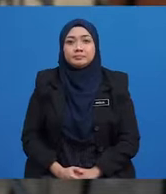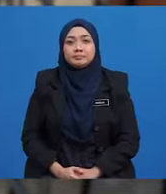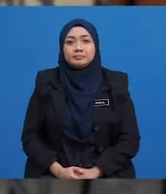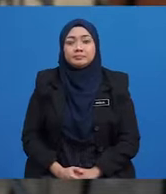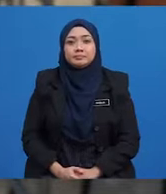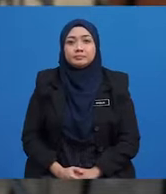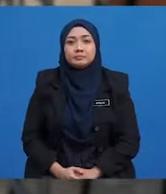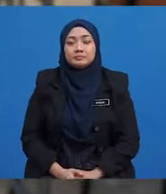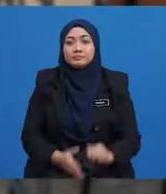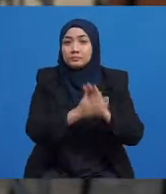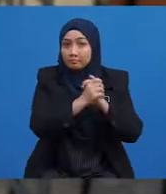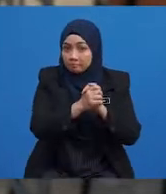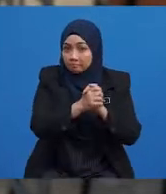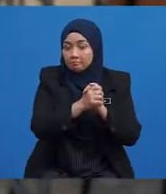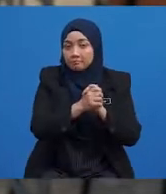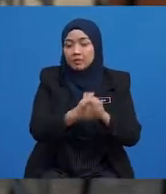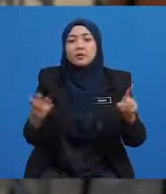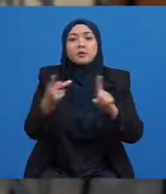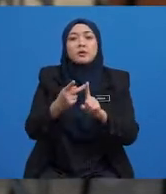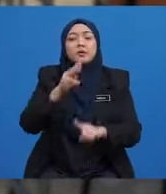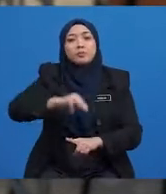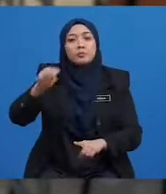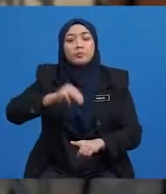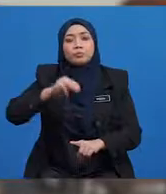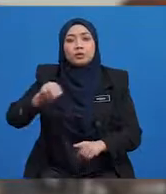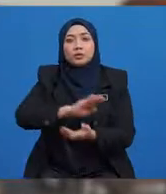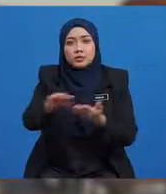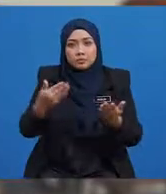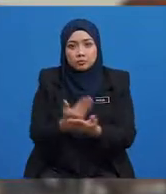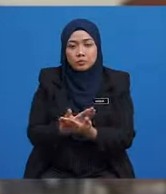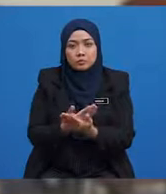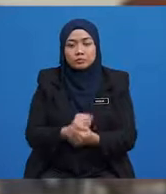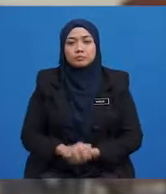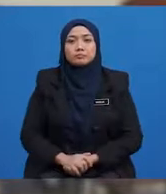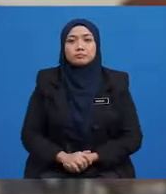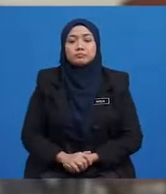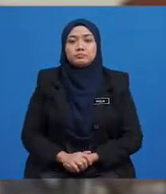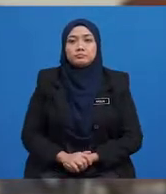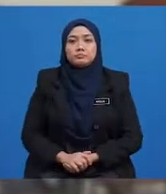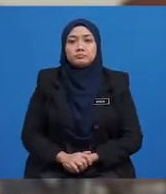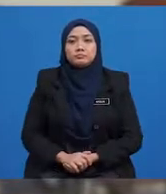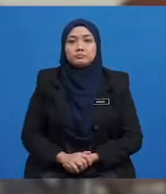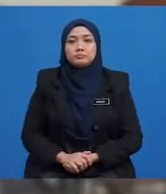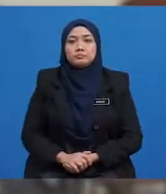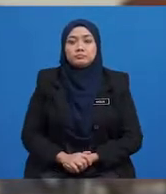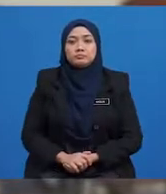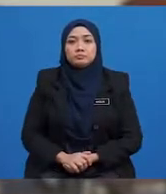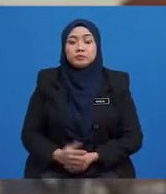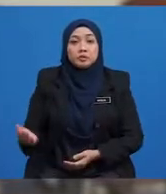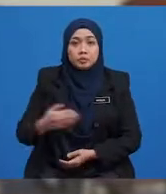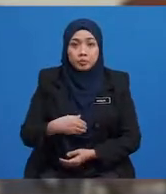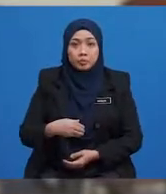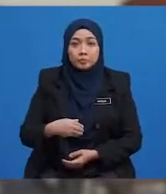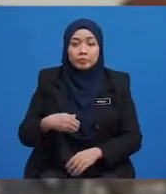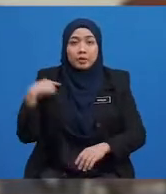Syabas kepada anda semua sebentar tadi dapat menjawab semua soalan. Baik murid-murid, mari kita bersama-sama melatih